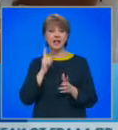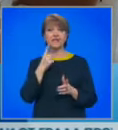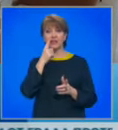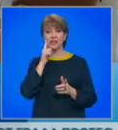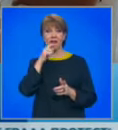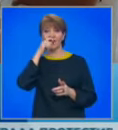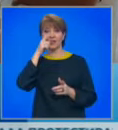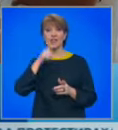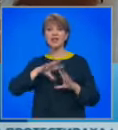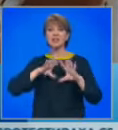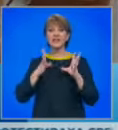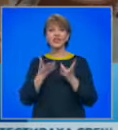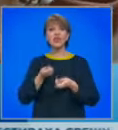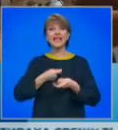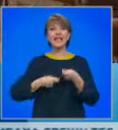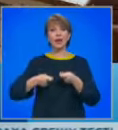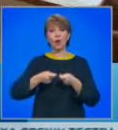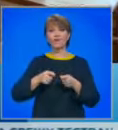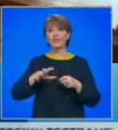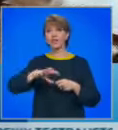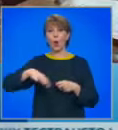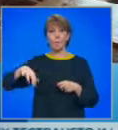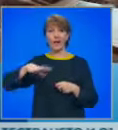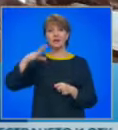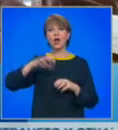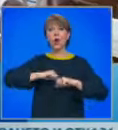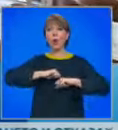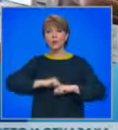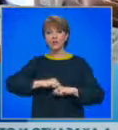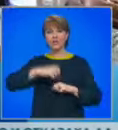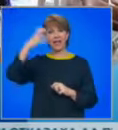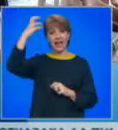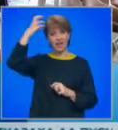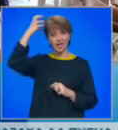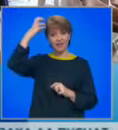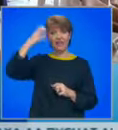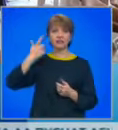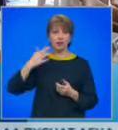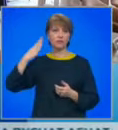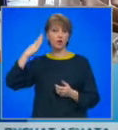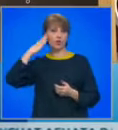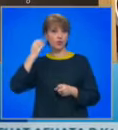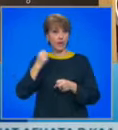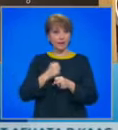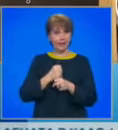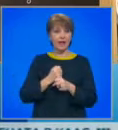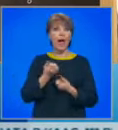за всички търговски обекти, за общинските и за държавните служители, но на практика потърпевши са